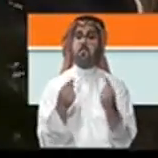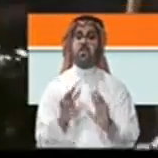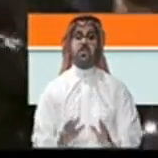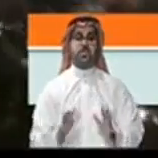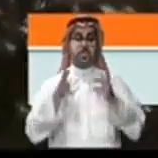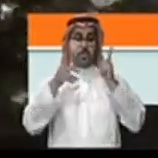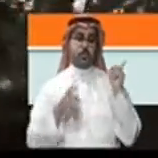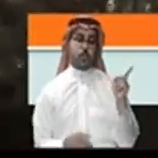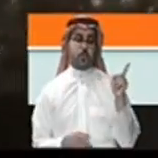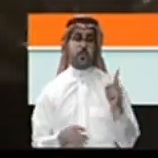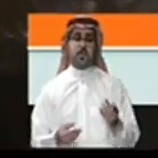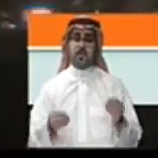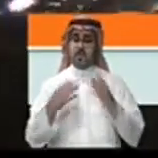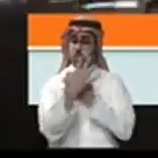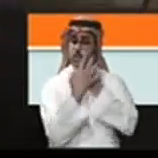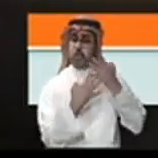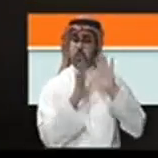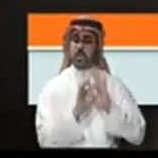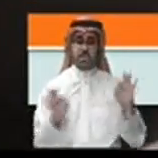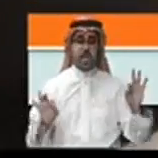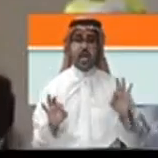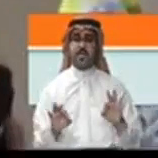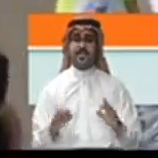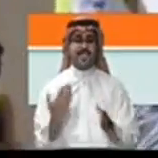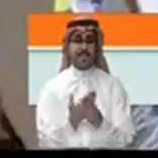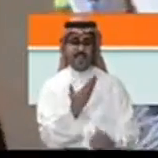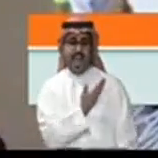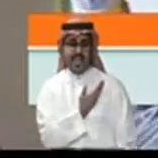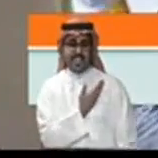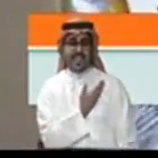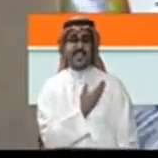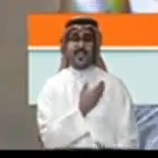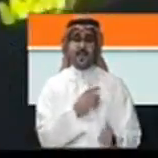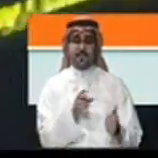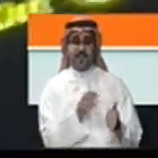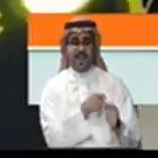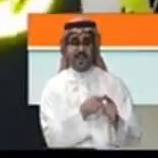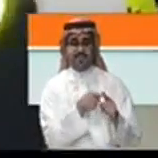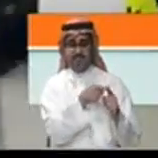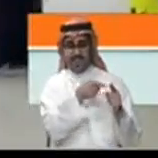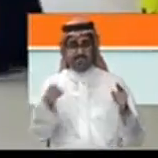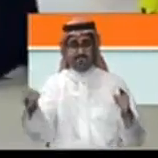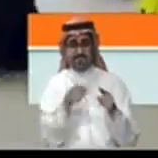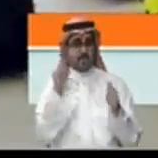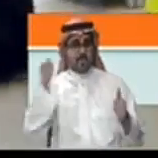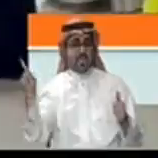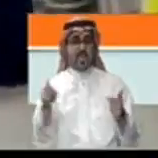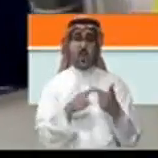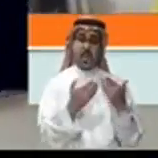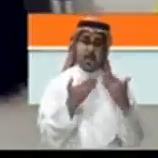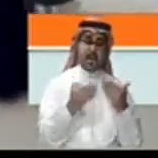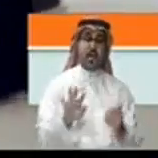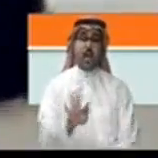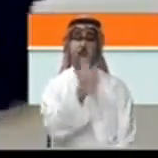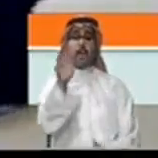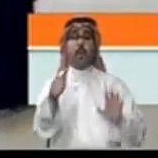لتتوافق وتتناسب مع خطط تفويج وتنقيل الحجاج بين الحرمين الشريفين لتصبح 64